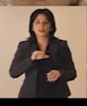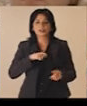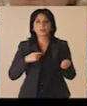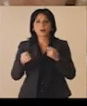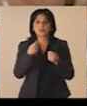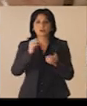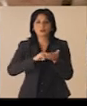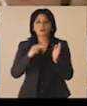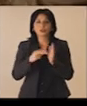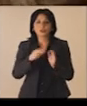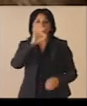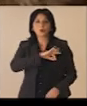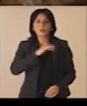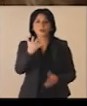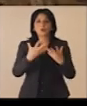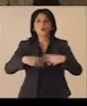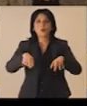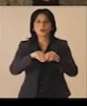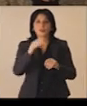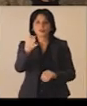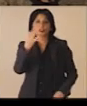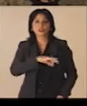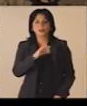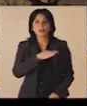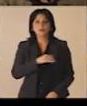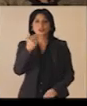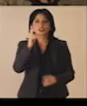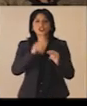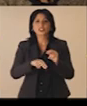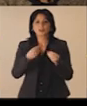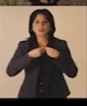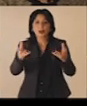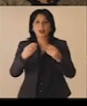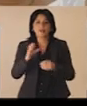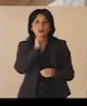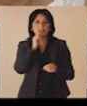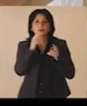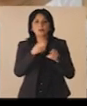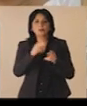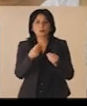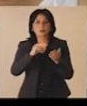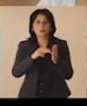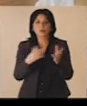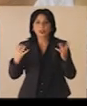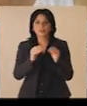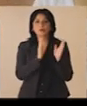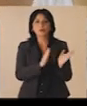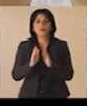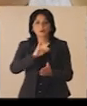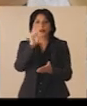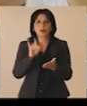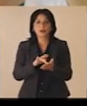თეთრი ადგილობრივი თვითმმართველობის ბიუჯეტებიდან მოხმარდება თქვენს ოჯახებს და თქვენ შვილებს და შეწყდება ფლანგვა და დატაცება ბიუჯეტისა და ჩვენ